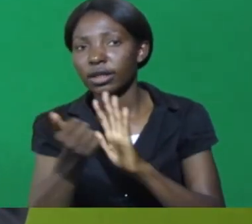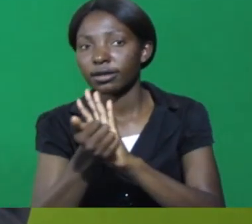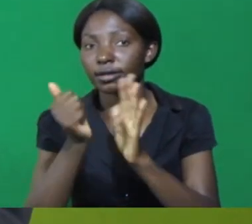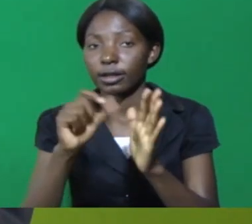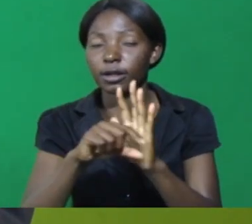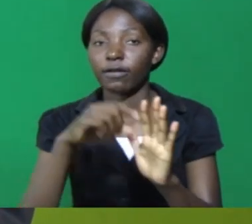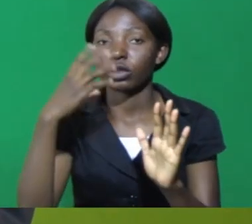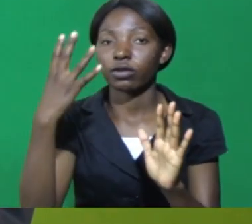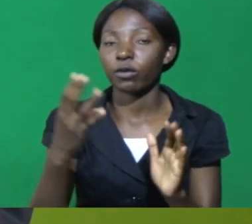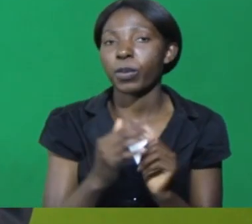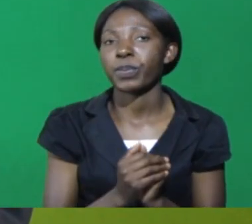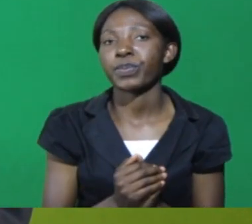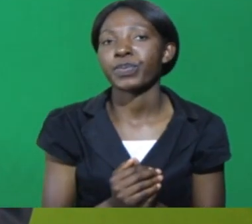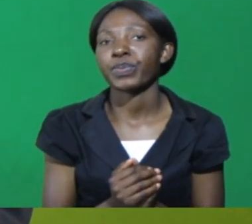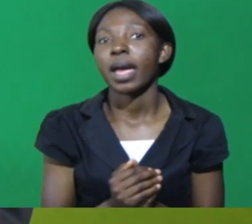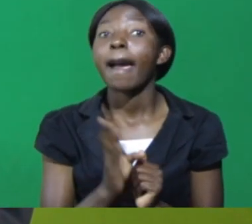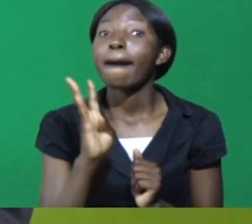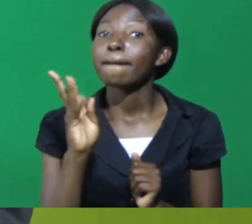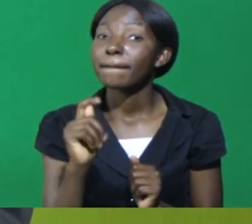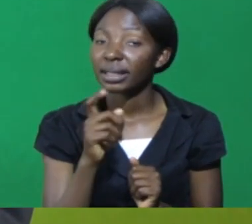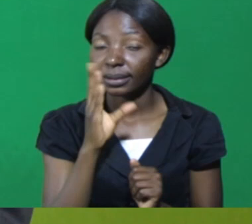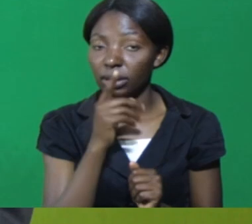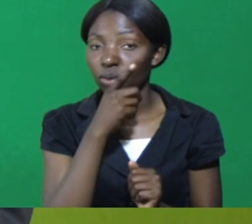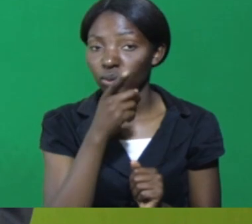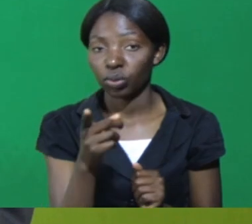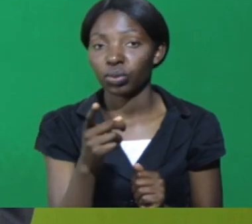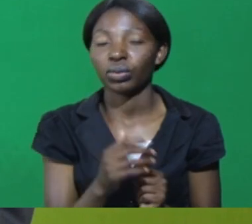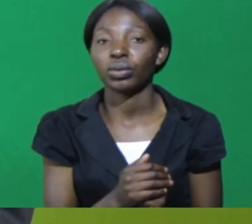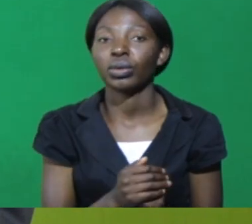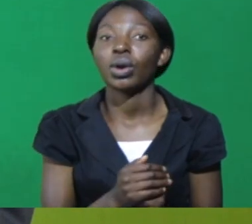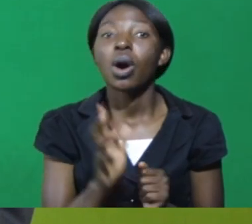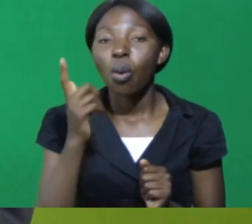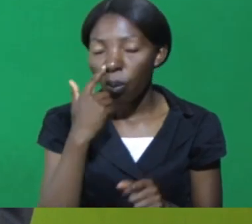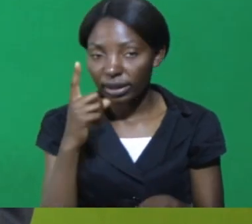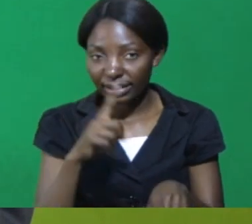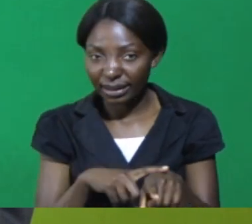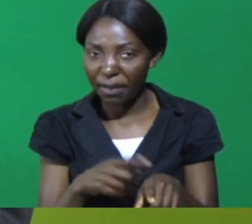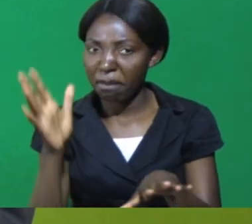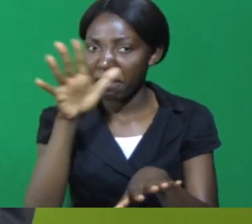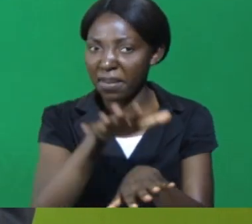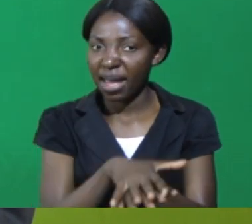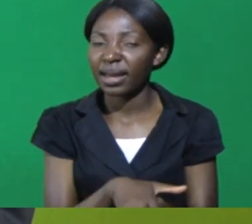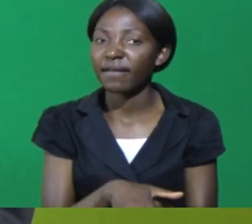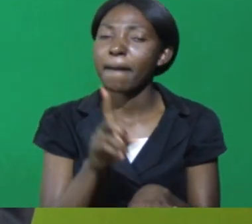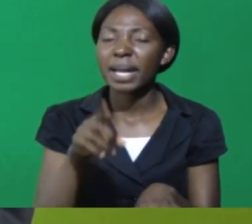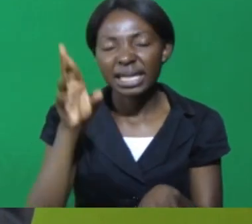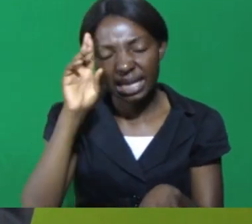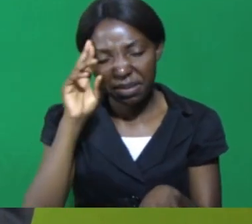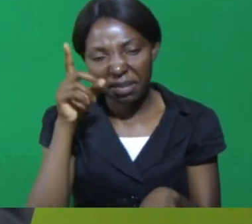4. Verse 4. Asi ndakakuudzai izvi kuti kana nguva yazvo yasvika